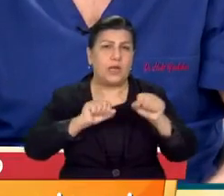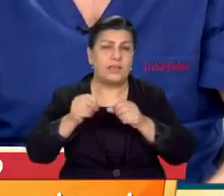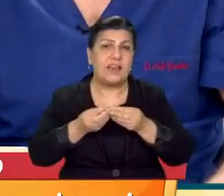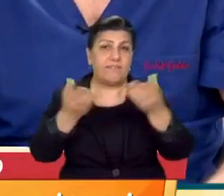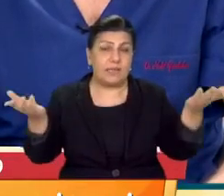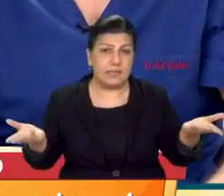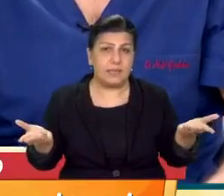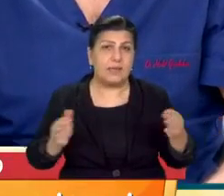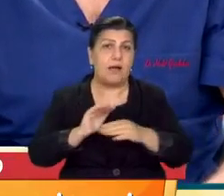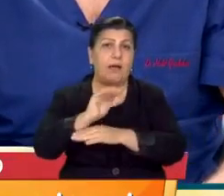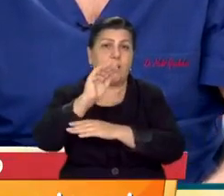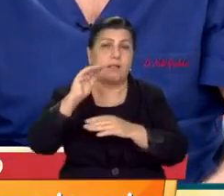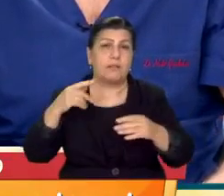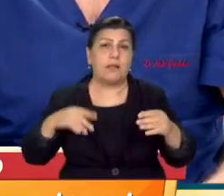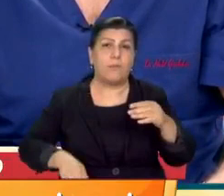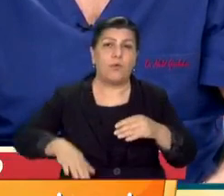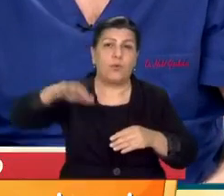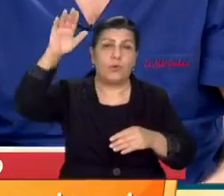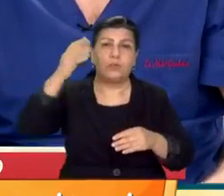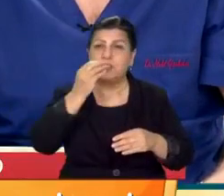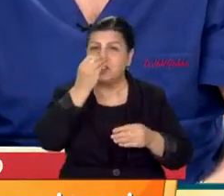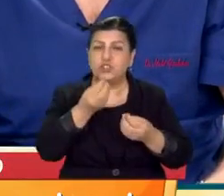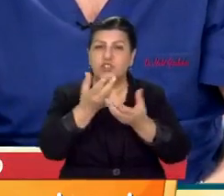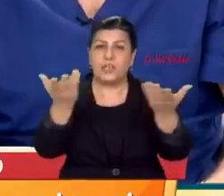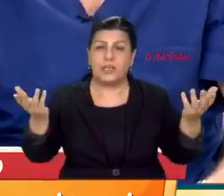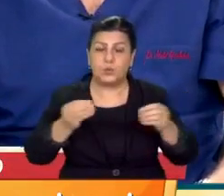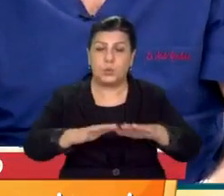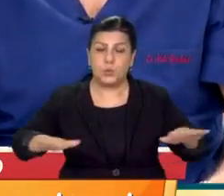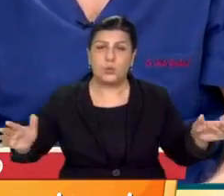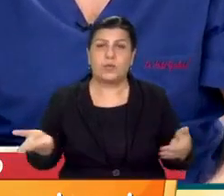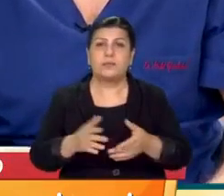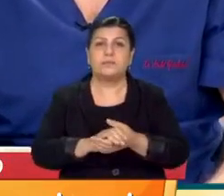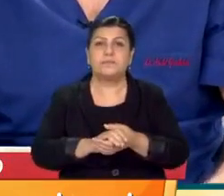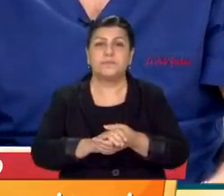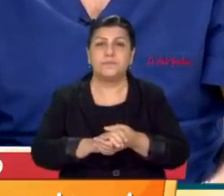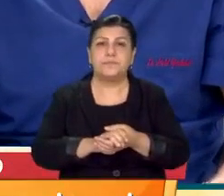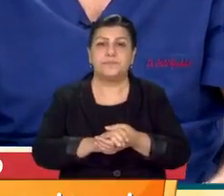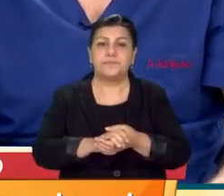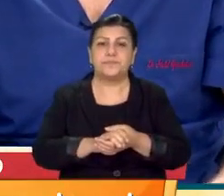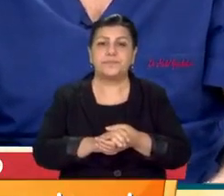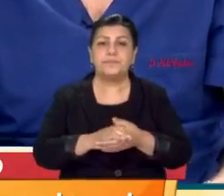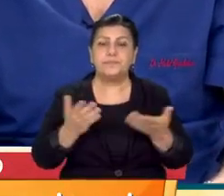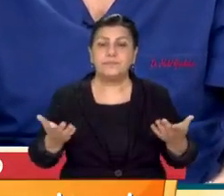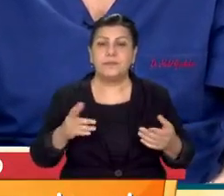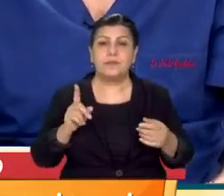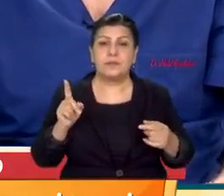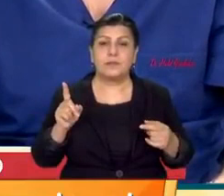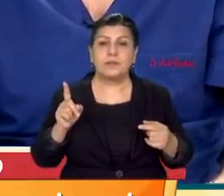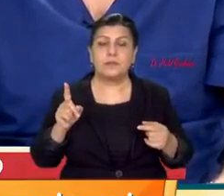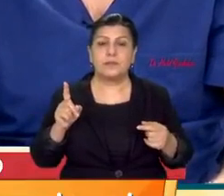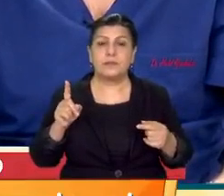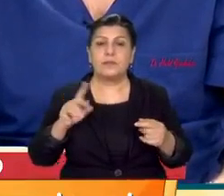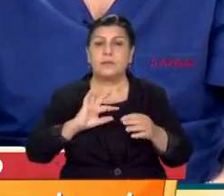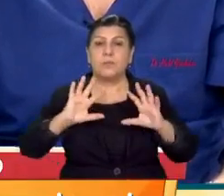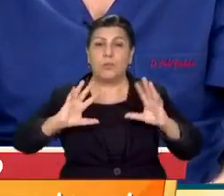verdiler hayatları boyunca işte çiçek çocuklarda Bunlar da hep ilerde bunlardı ama yani oy